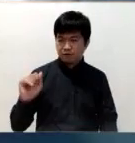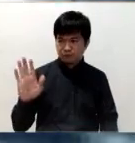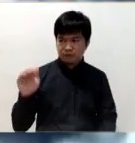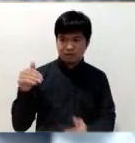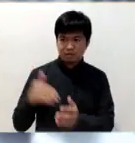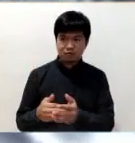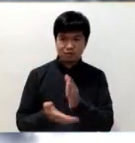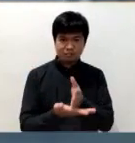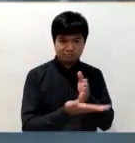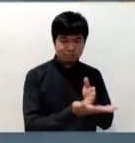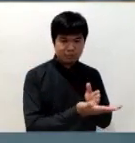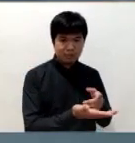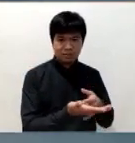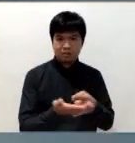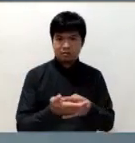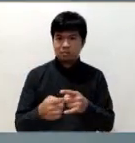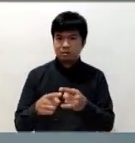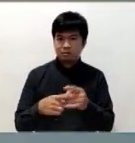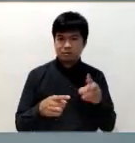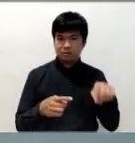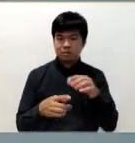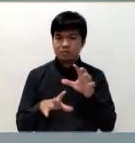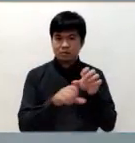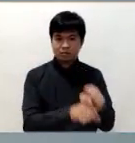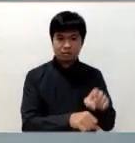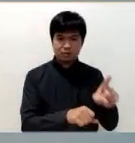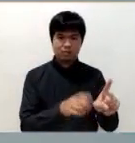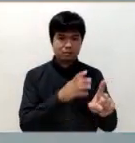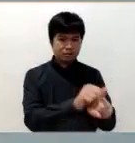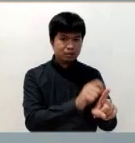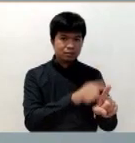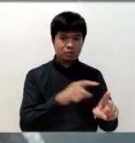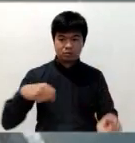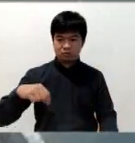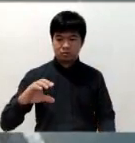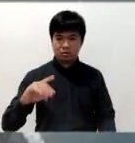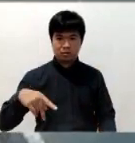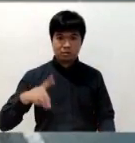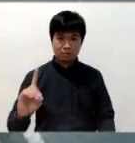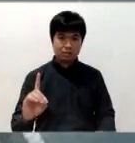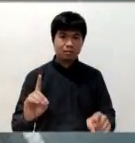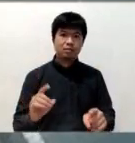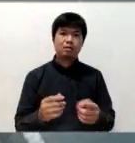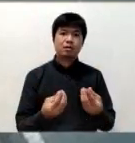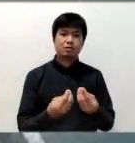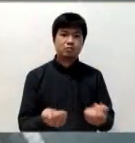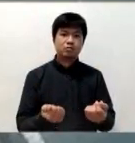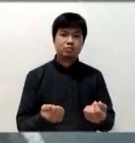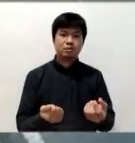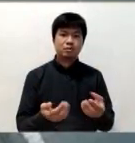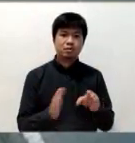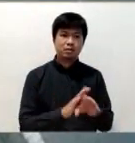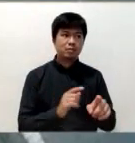ng isa sa mga suspect, itinuturing na raw ng QCPD na case solve ang krimen. Yan ay kahit tuloy ang pagtugis sa